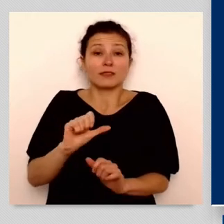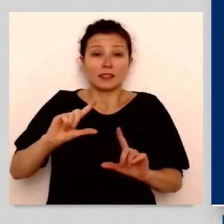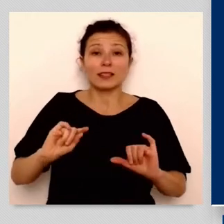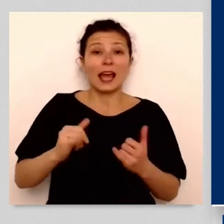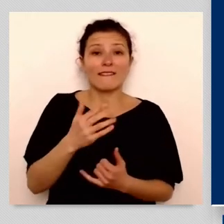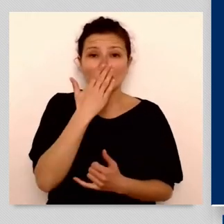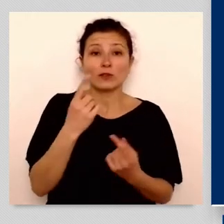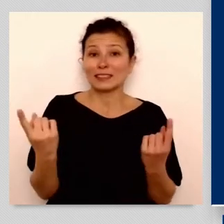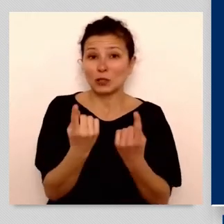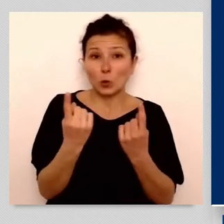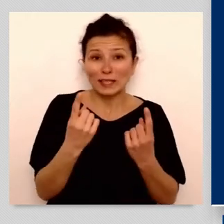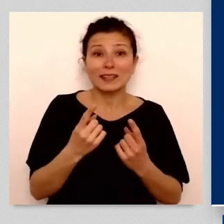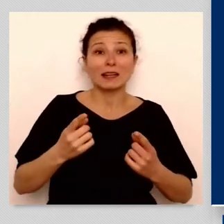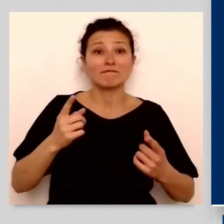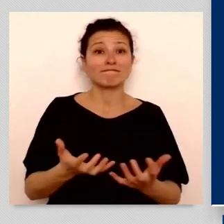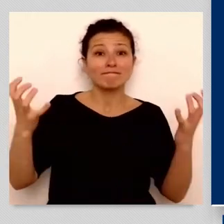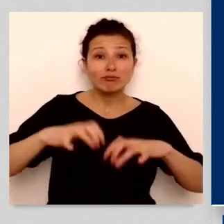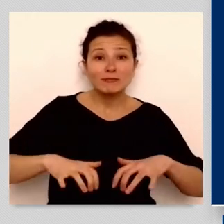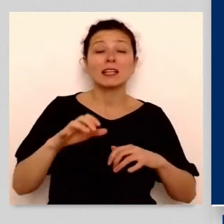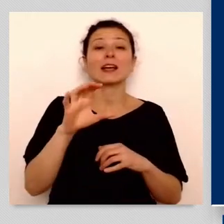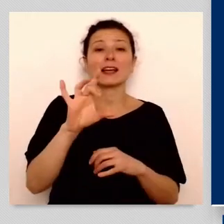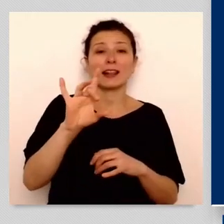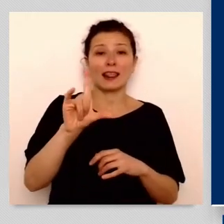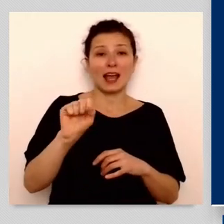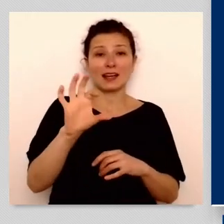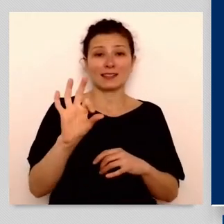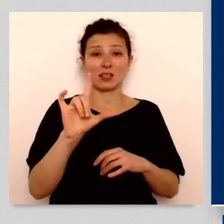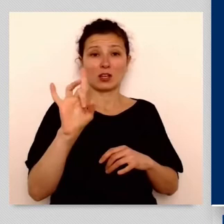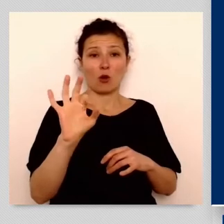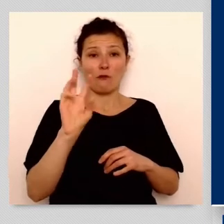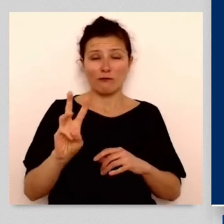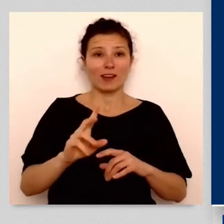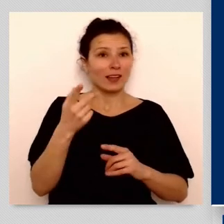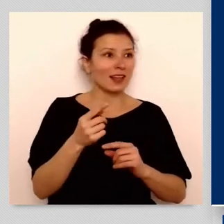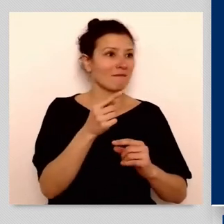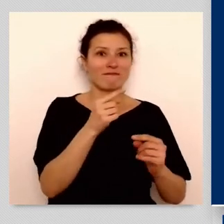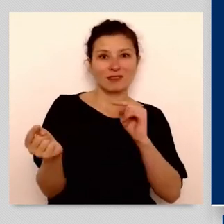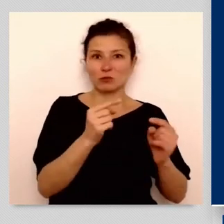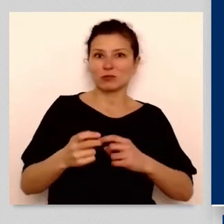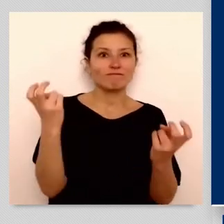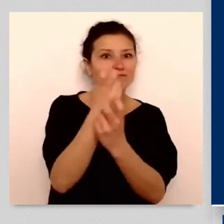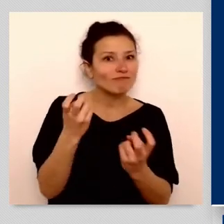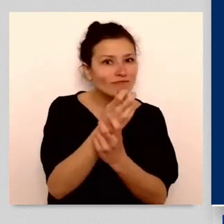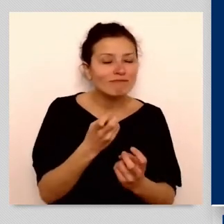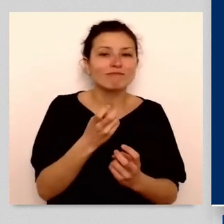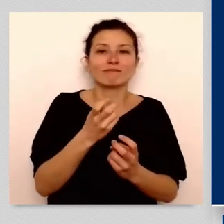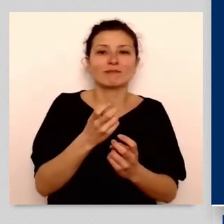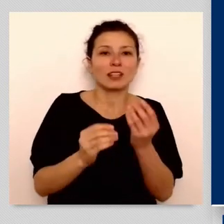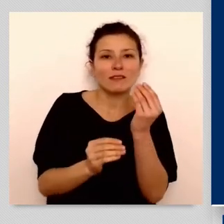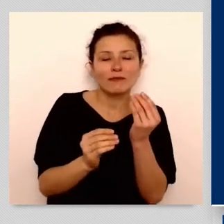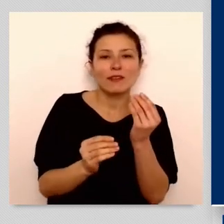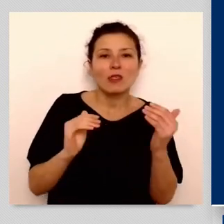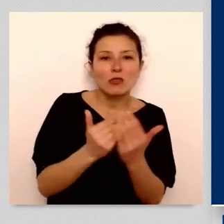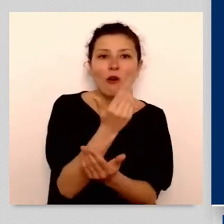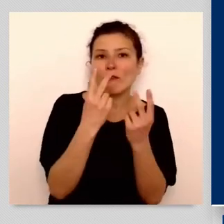dynamika tego spotkania jest bardzo ciekawa. Napływają kolejne ważne i